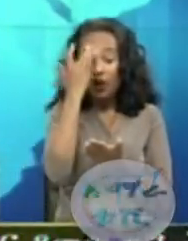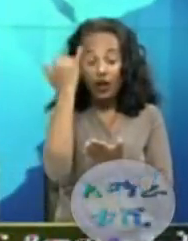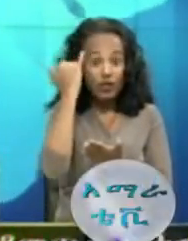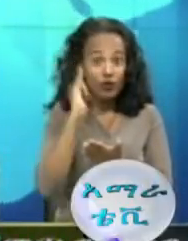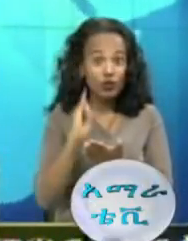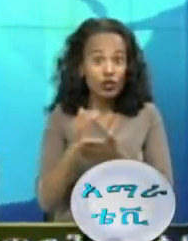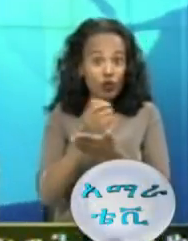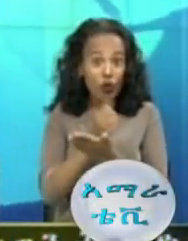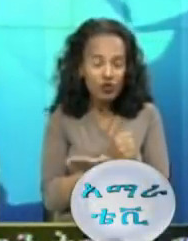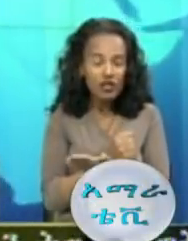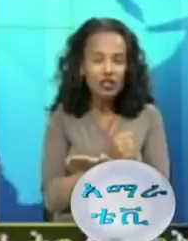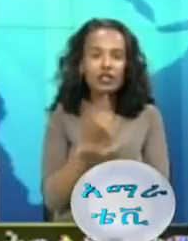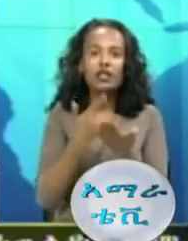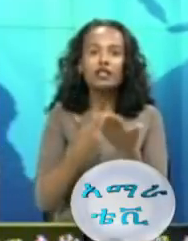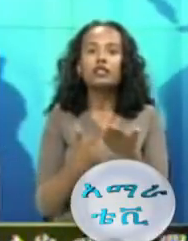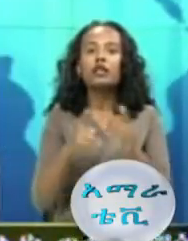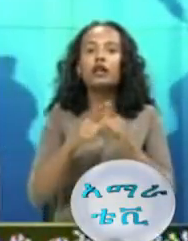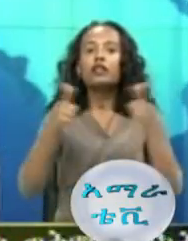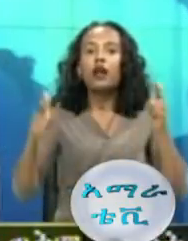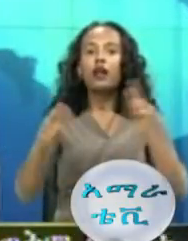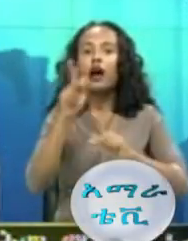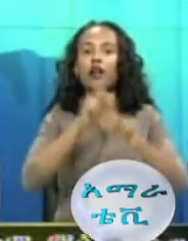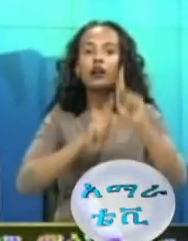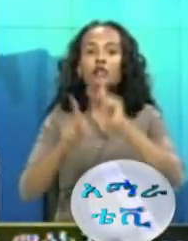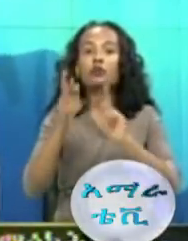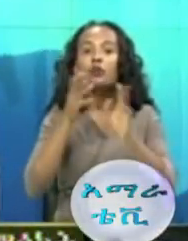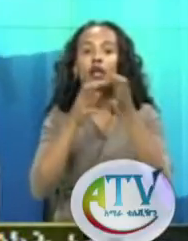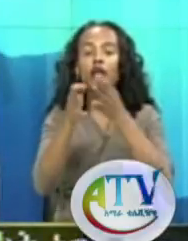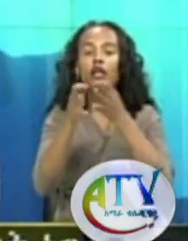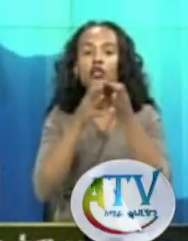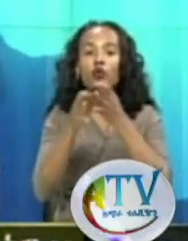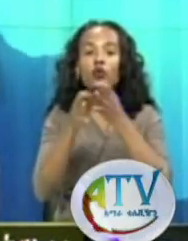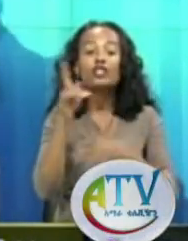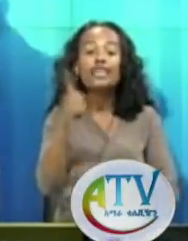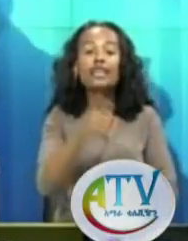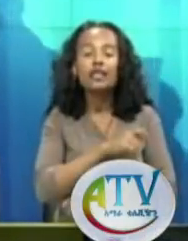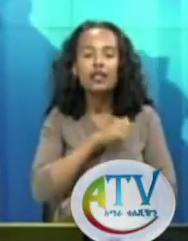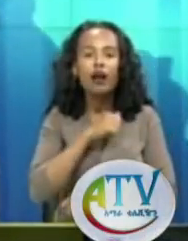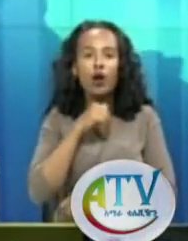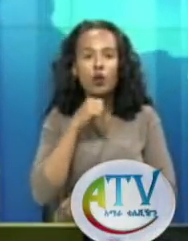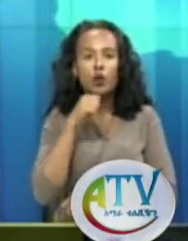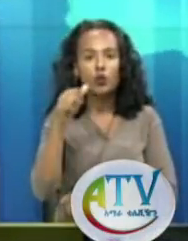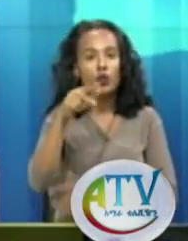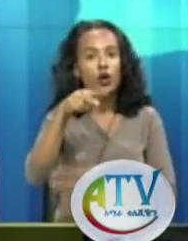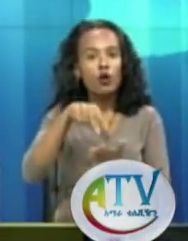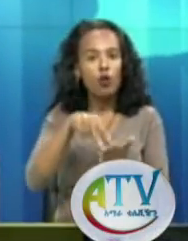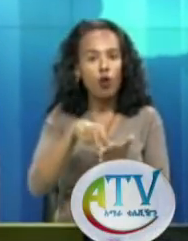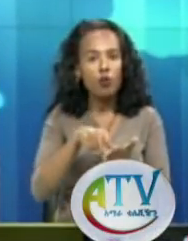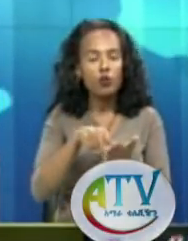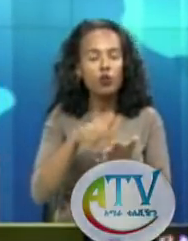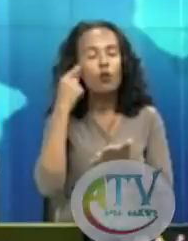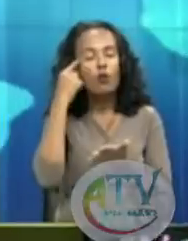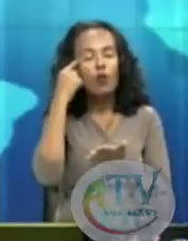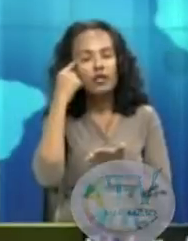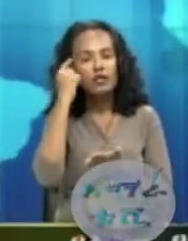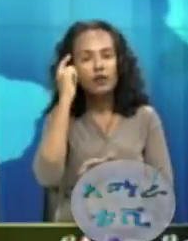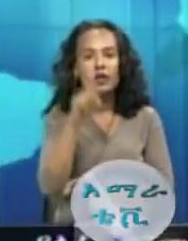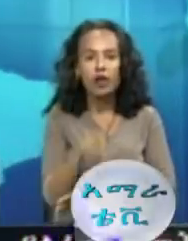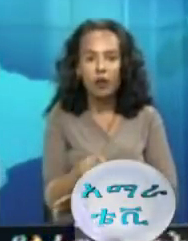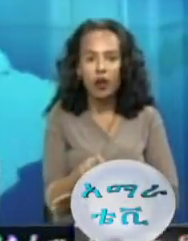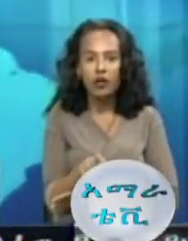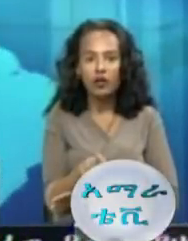መውሰድ የዚህ ታላቅ ሕዝብ መገለጫዎች እንዳይሆኑ ቆም ብሎ ማሰብ